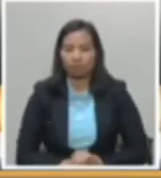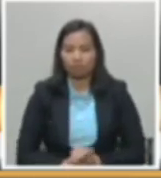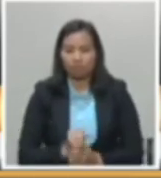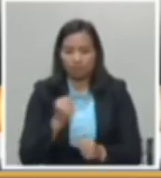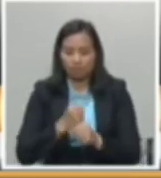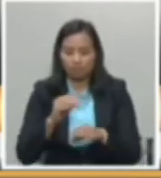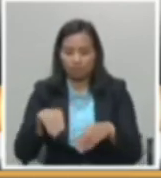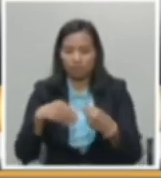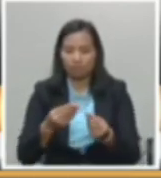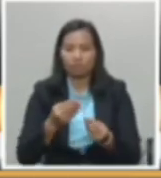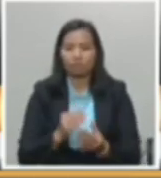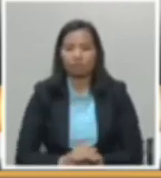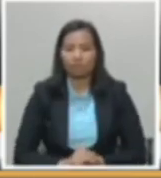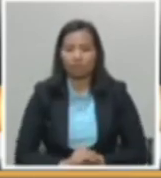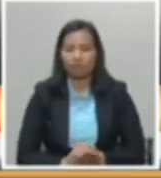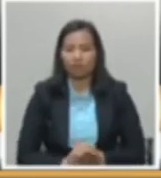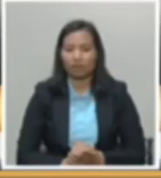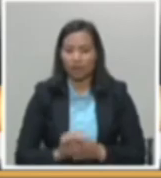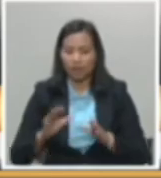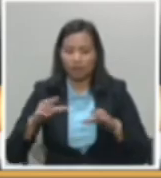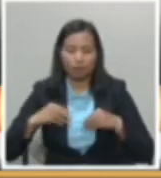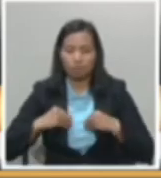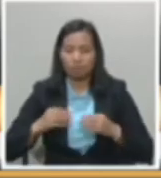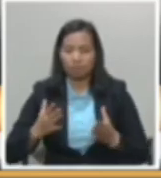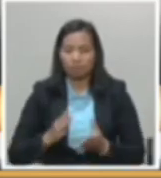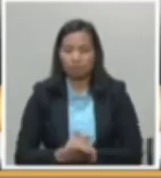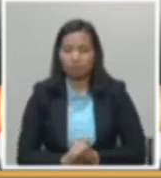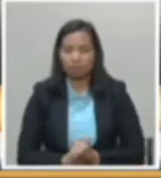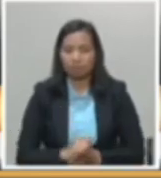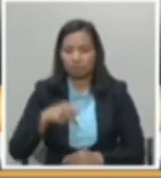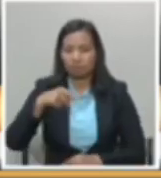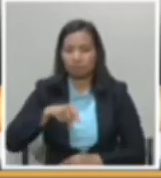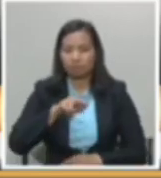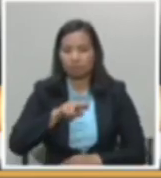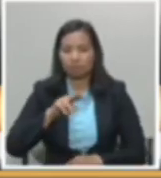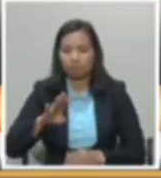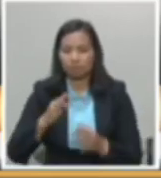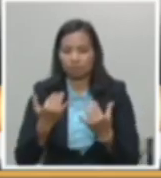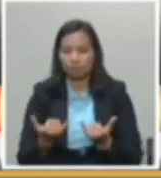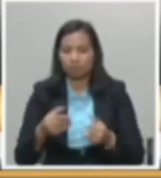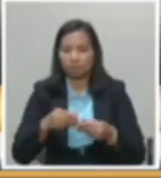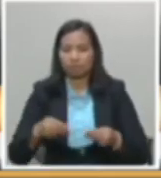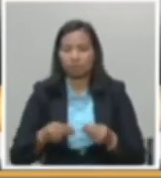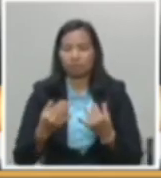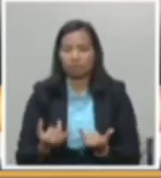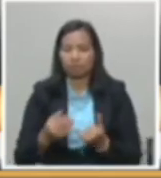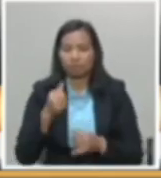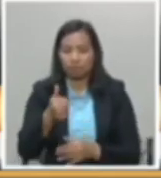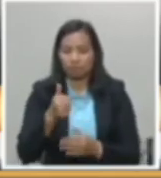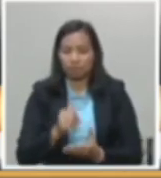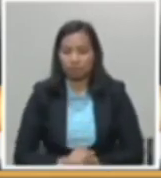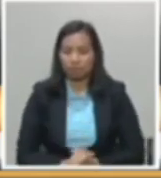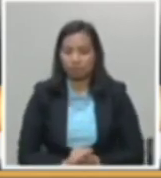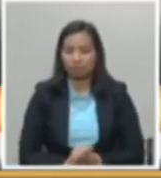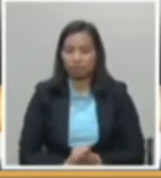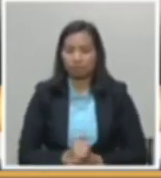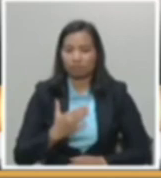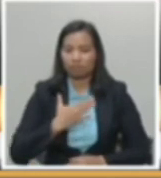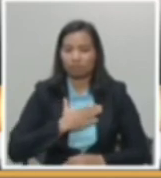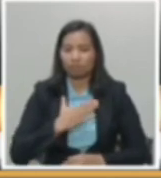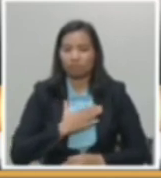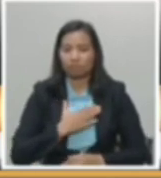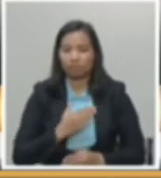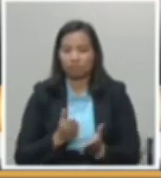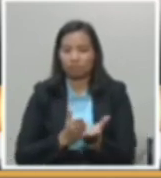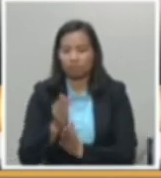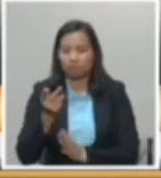ให้ดิฉันไม่อาจรับหลักการของร่างพระราชบัญญัติงบประมาณฉบับนี้ได้ไม่ใช่เพราะว่าดิฉันเป็นฝ่าย